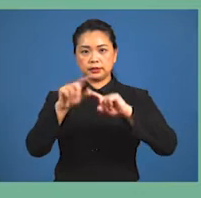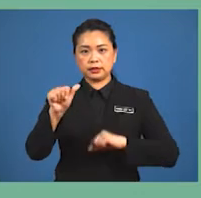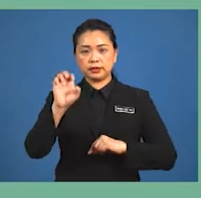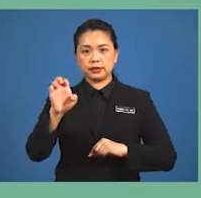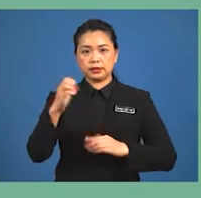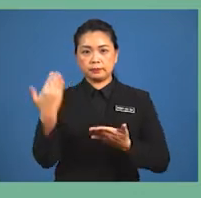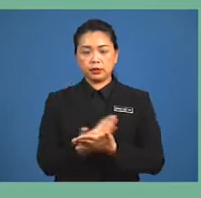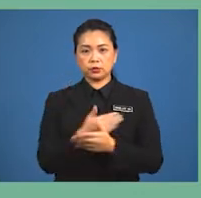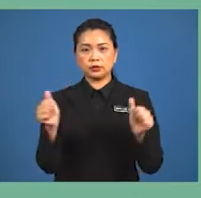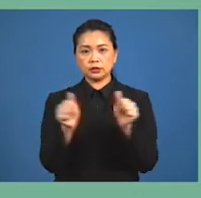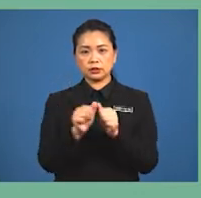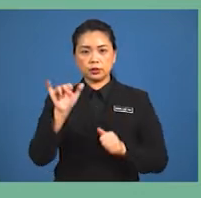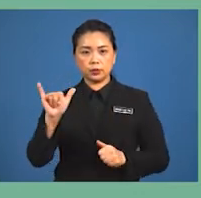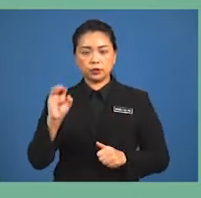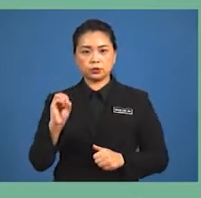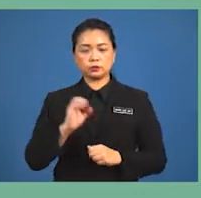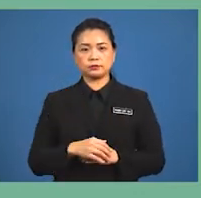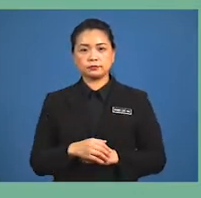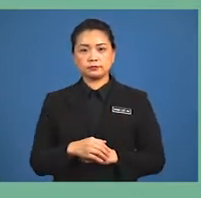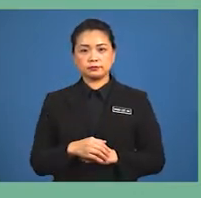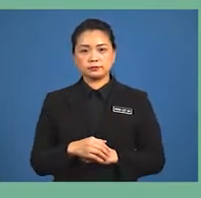yang baru dengan Y0.